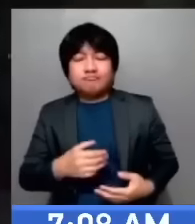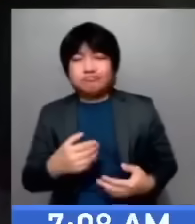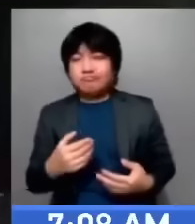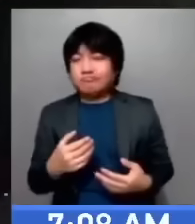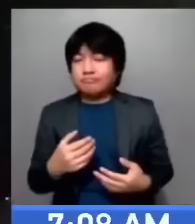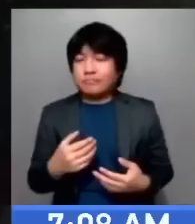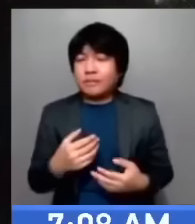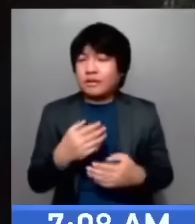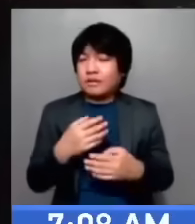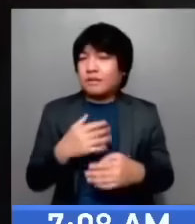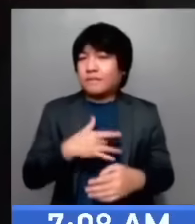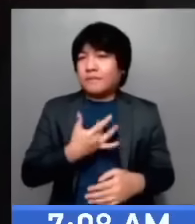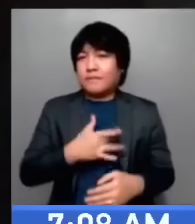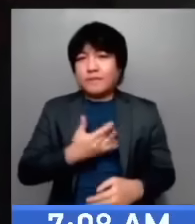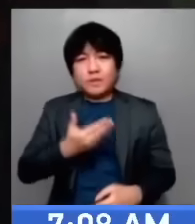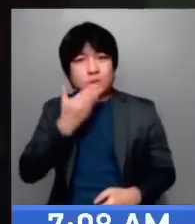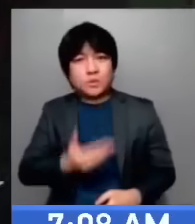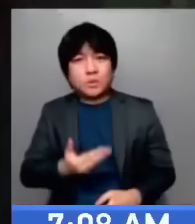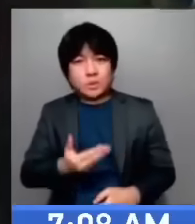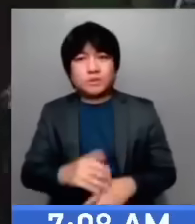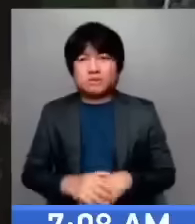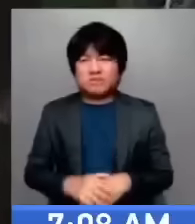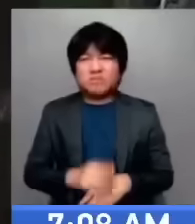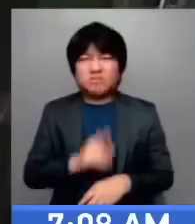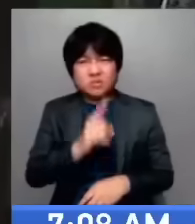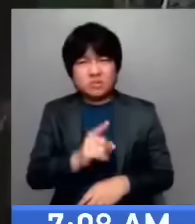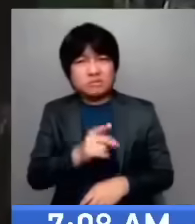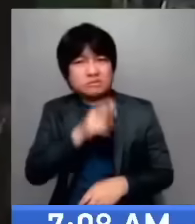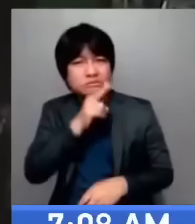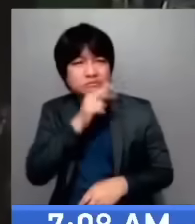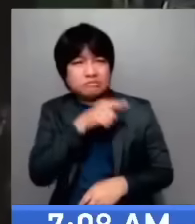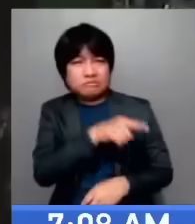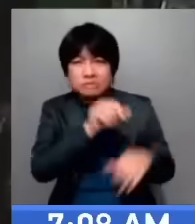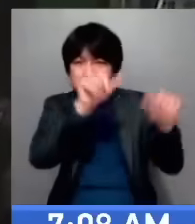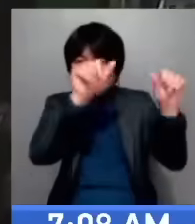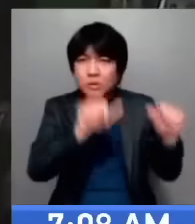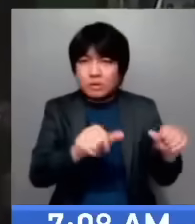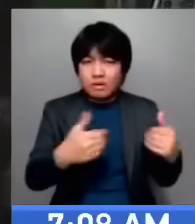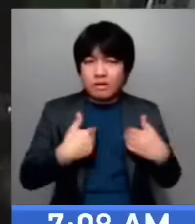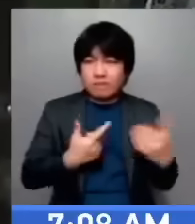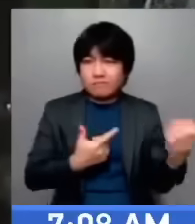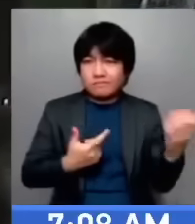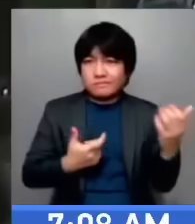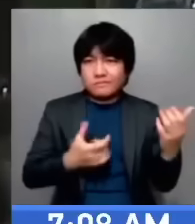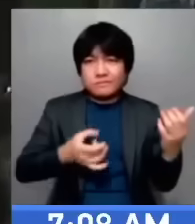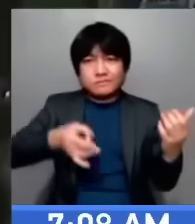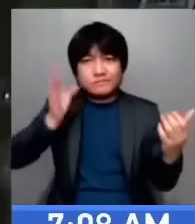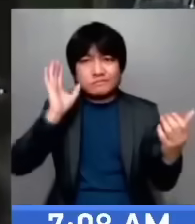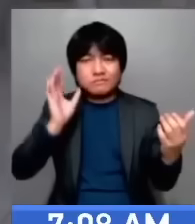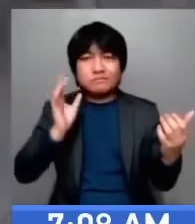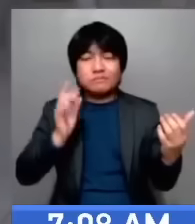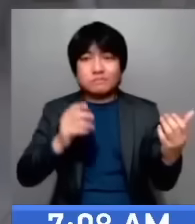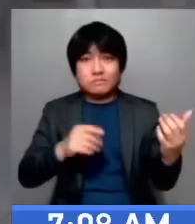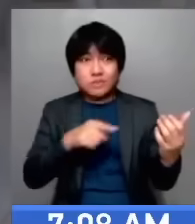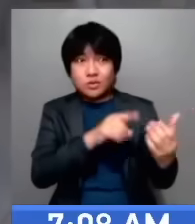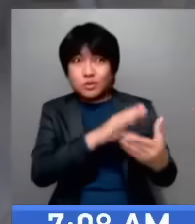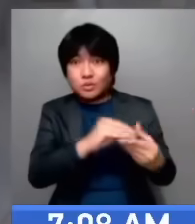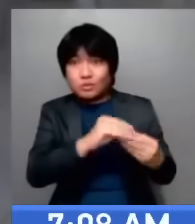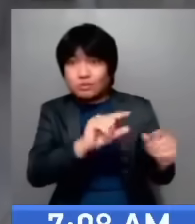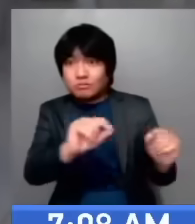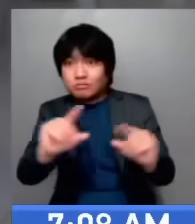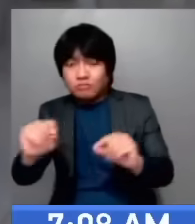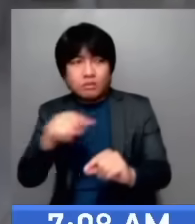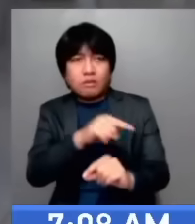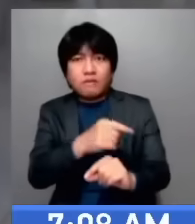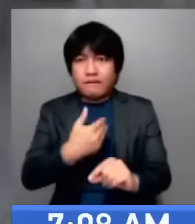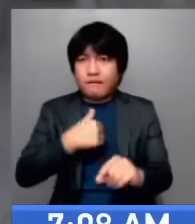nakikita ng mga tao talaga diyan o papaputok ng baral talaga hindi talaga kwentong ano lang talagang totoo na Huwag pong mag-alala ang